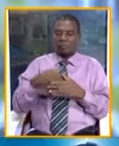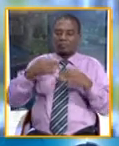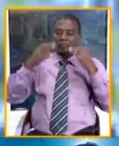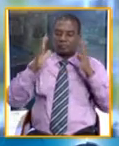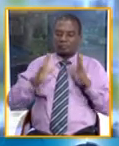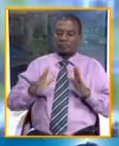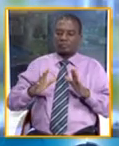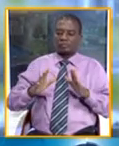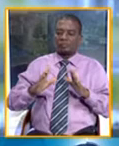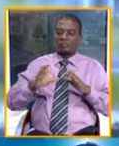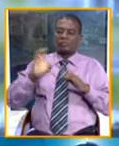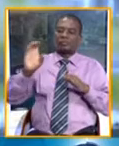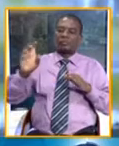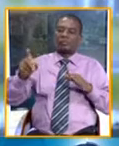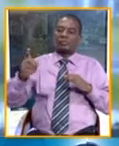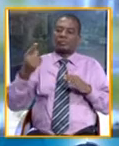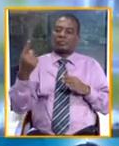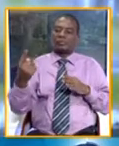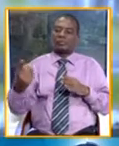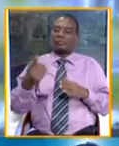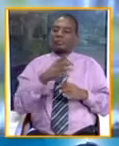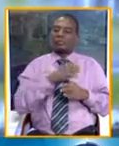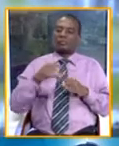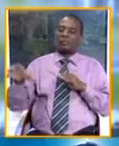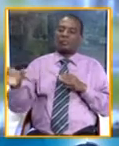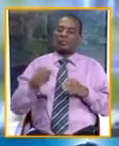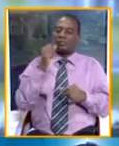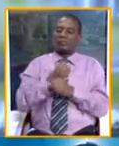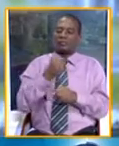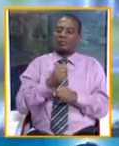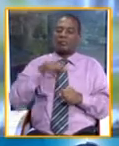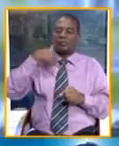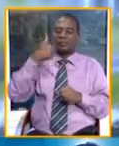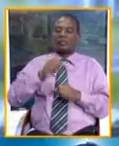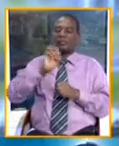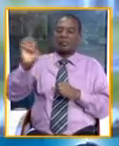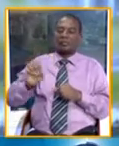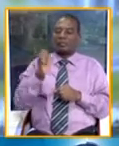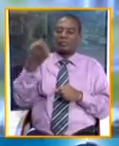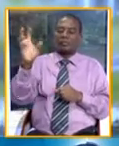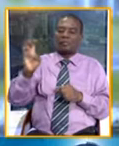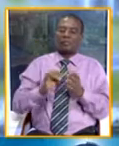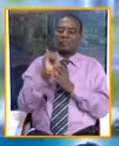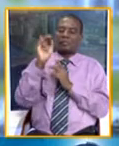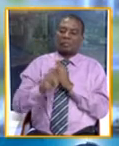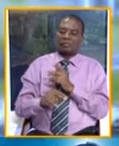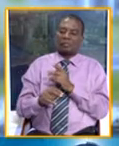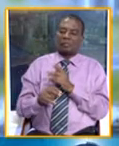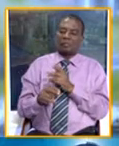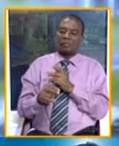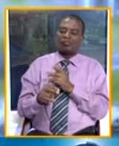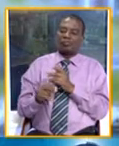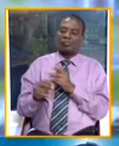internationale, Karim Khan, va prendre fonction demain, mercredi 16 juin 2021. Enfin,